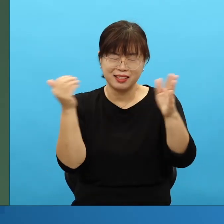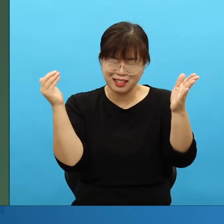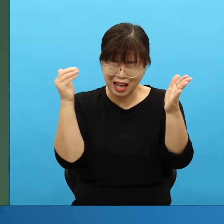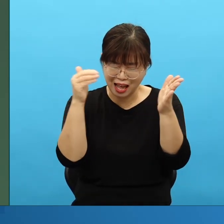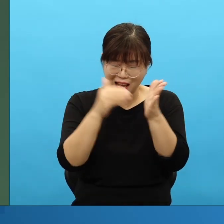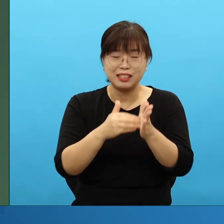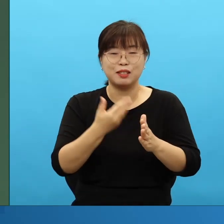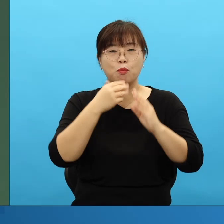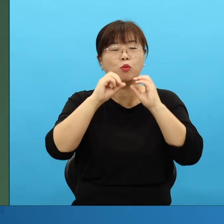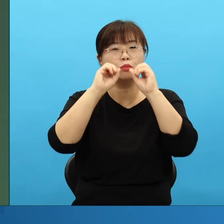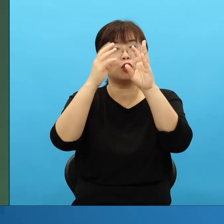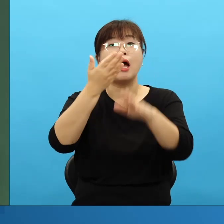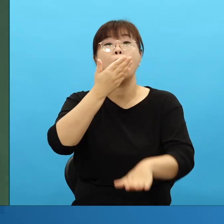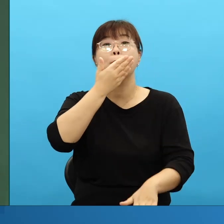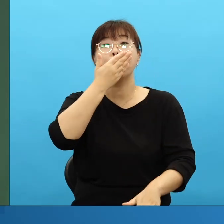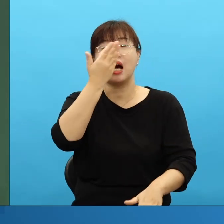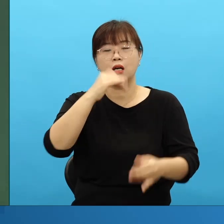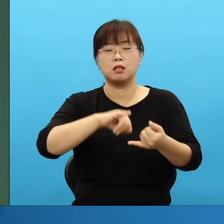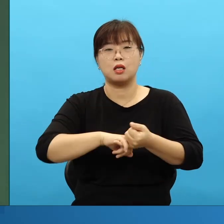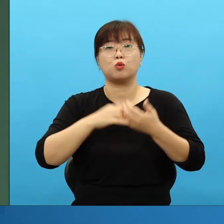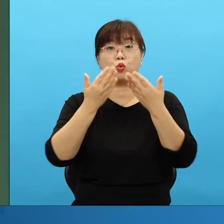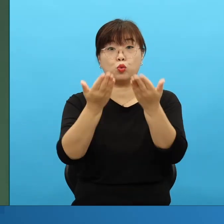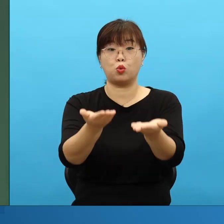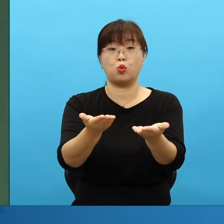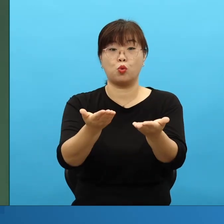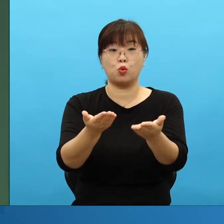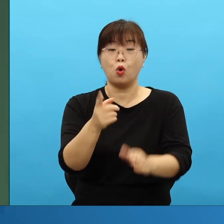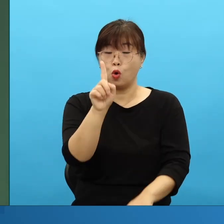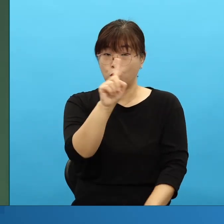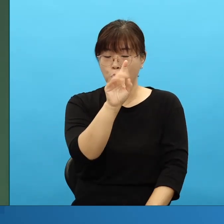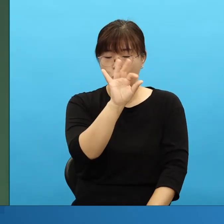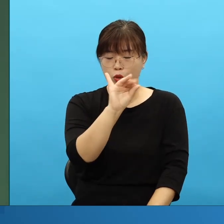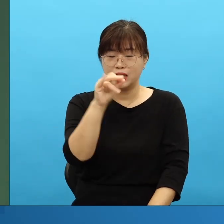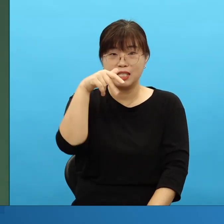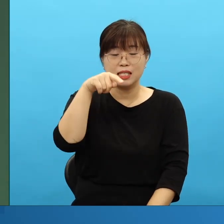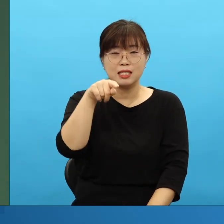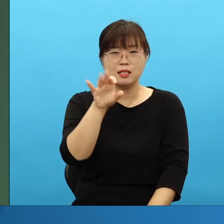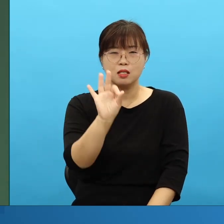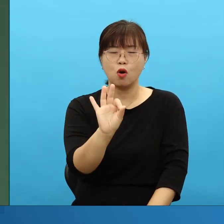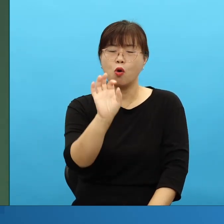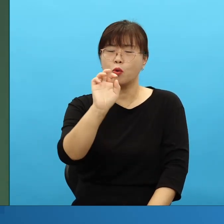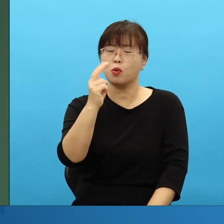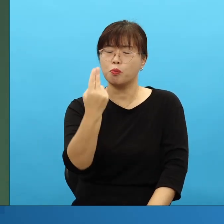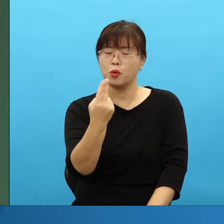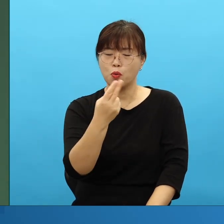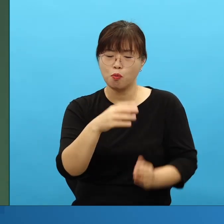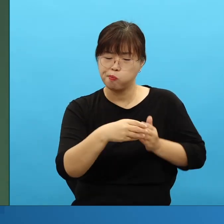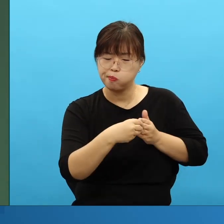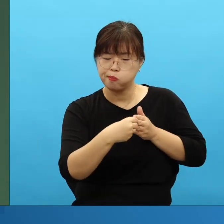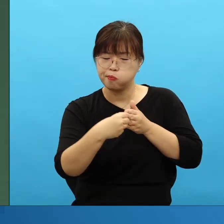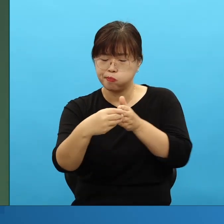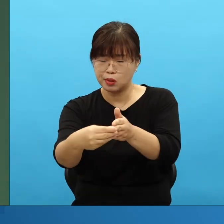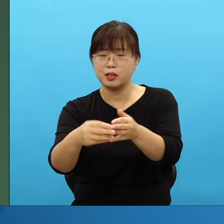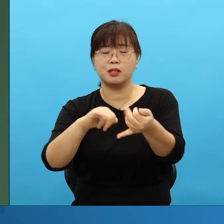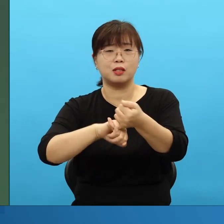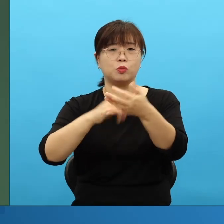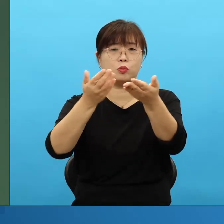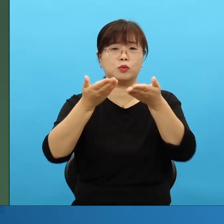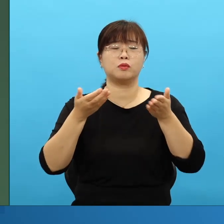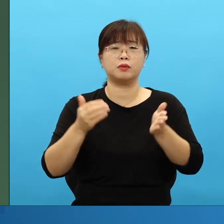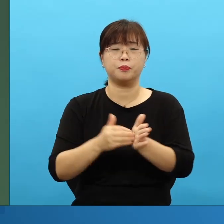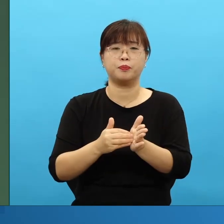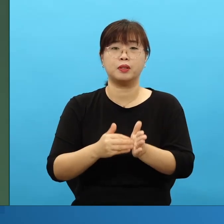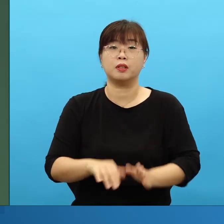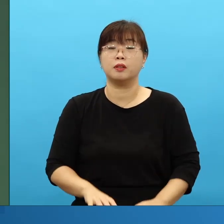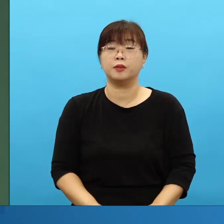all Judea and Samaria. In other words, he also spoke about the guidepost of the throne. 자, 이게 믿기 힘들단 말이에요. And